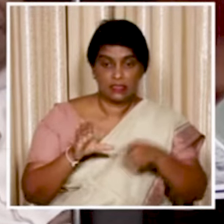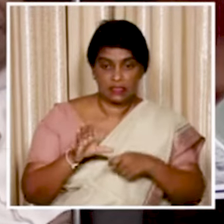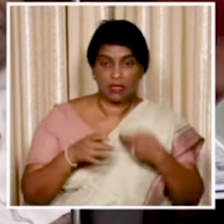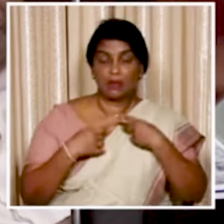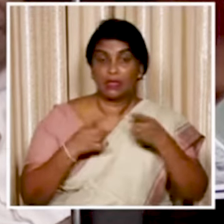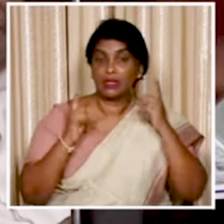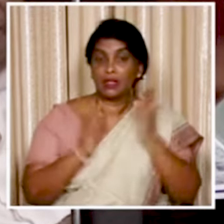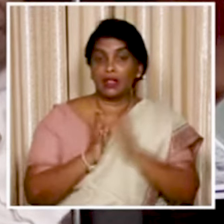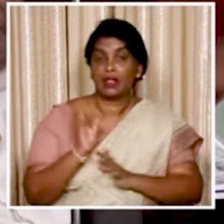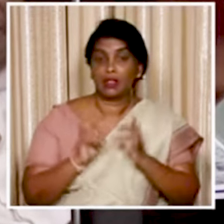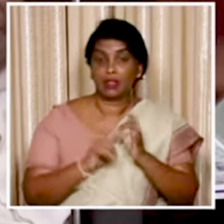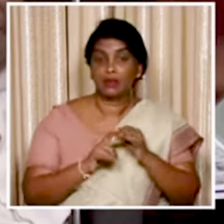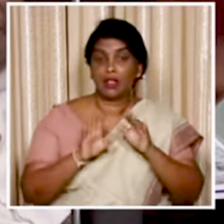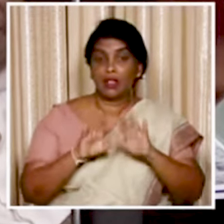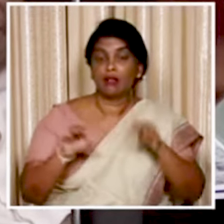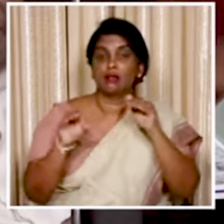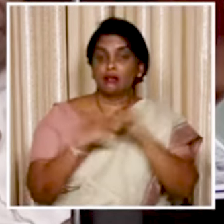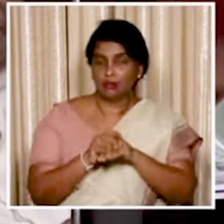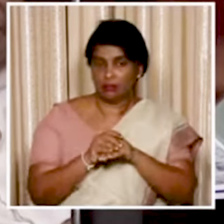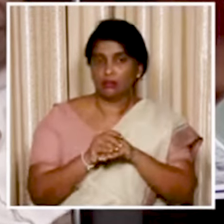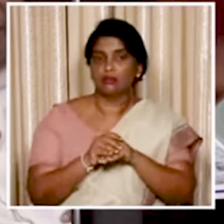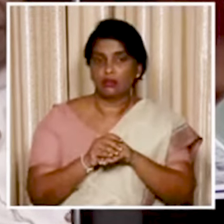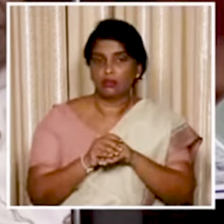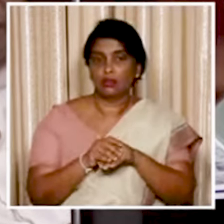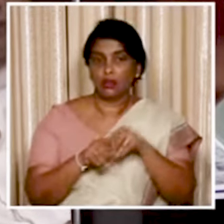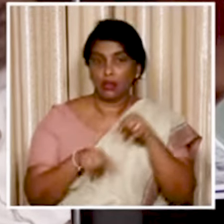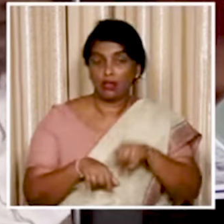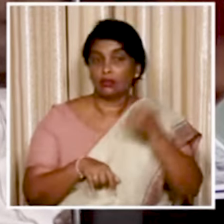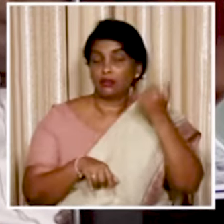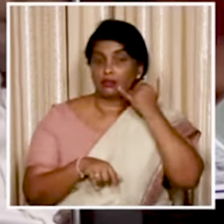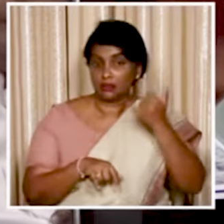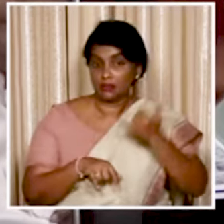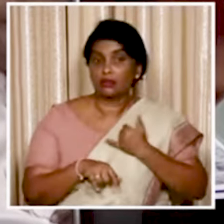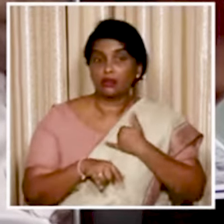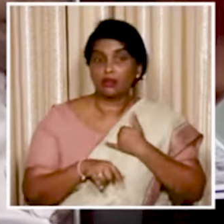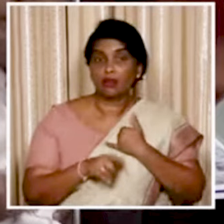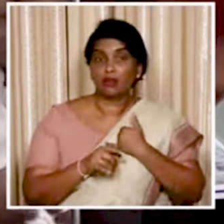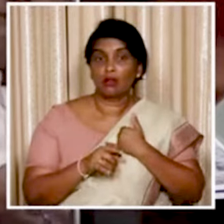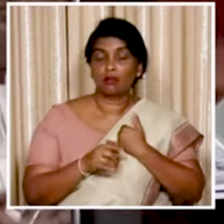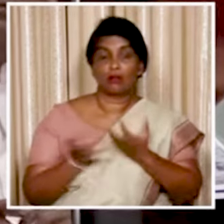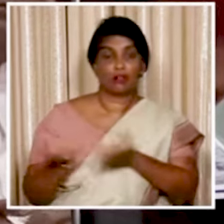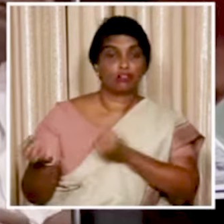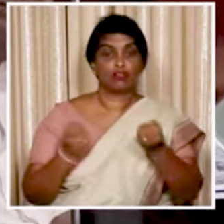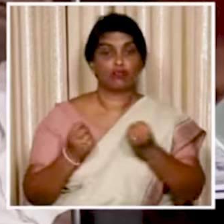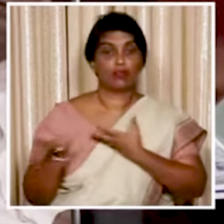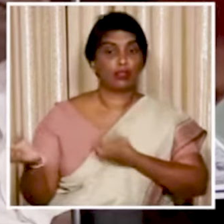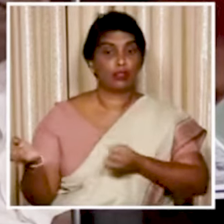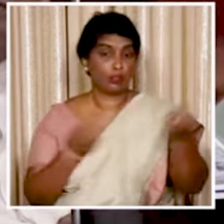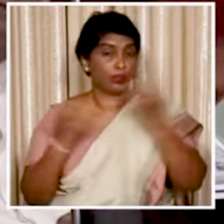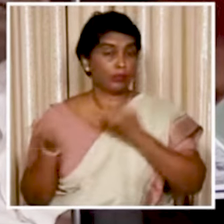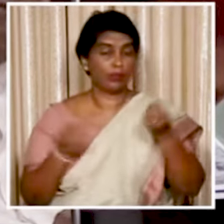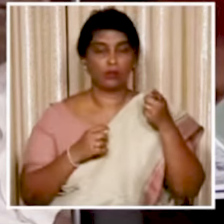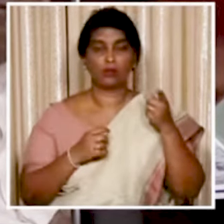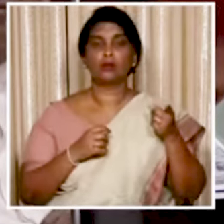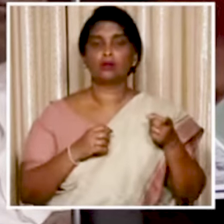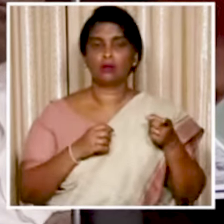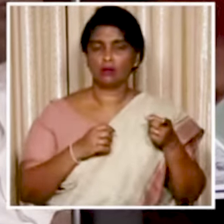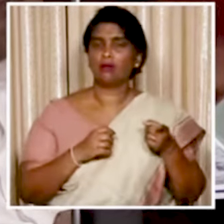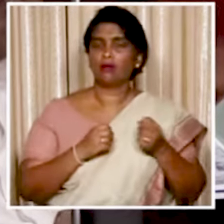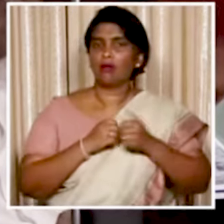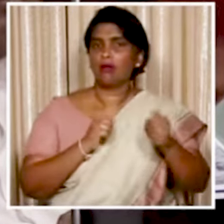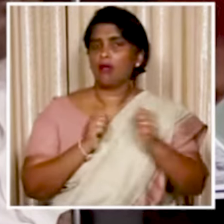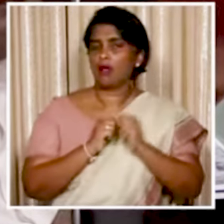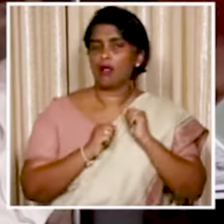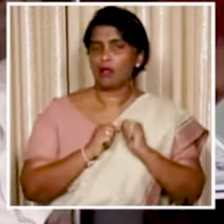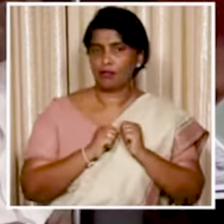ඇමති කාලේ දාපු ළමයි එතන ඉන්නවා තාම මට අද කතා කරලා කිව්වා ලොරි පිටි ගදිනවා කියලා බඩු ඉතින් මේක ඇති කිරිමේ